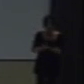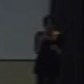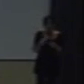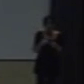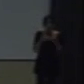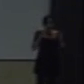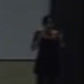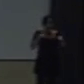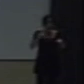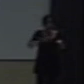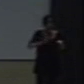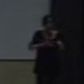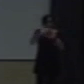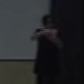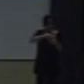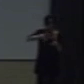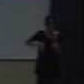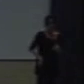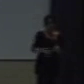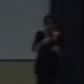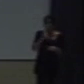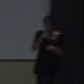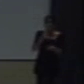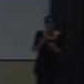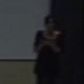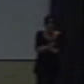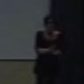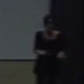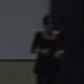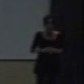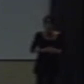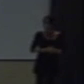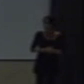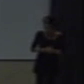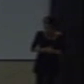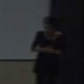de ser una part important de la professió, és el que volia dir.